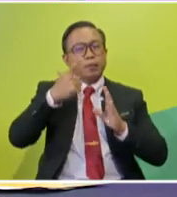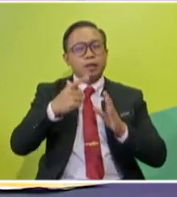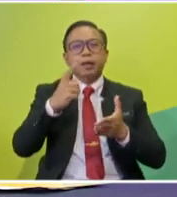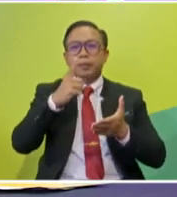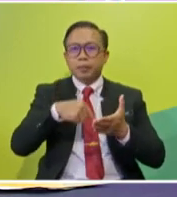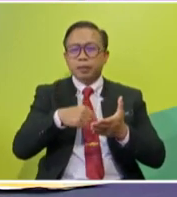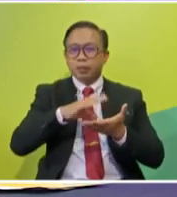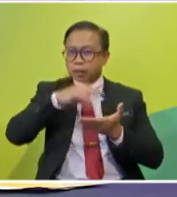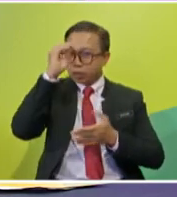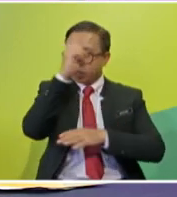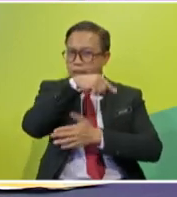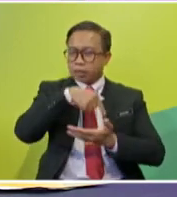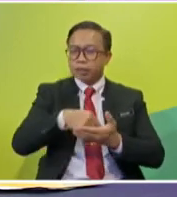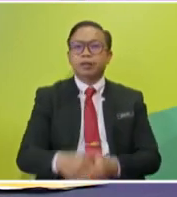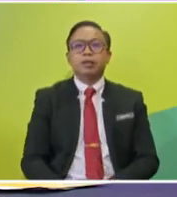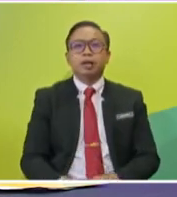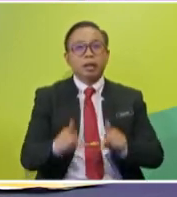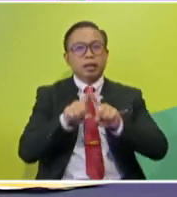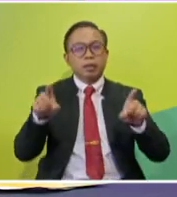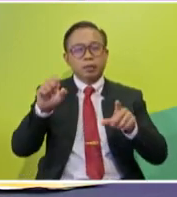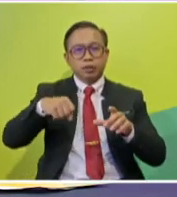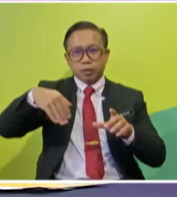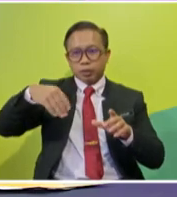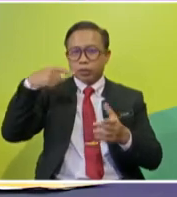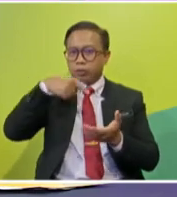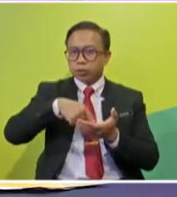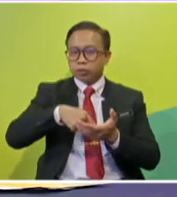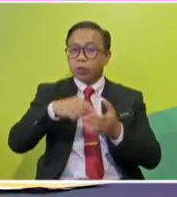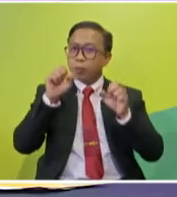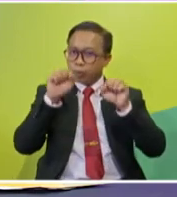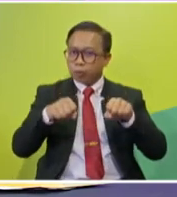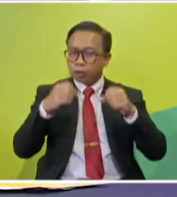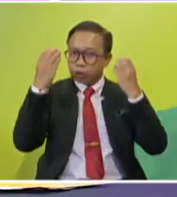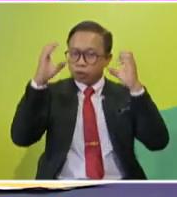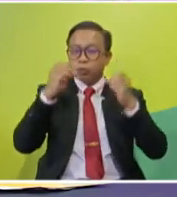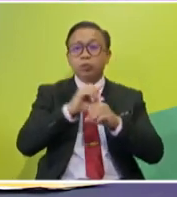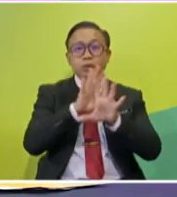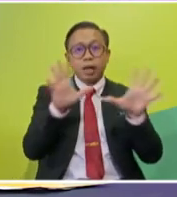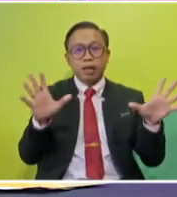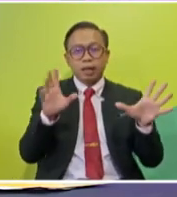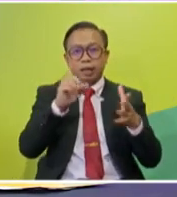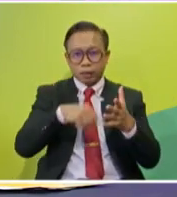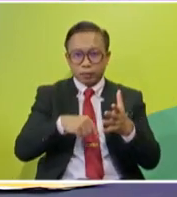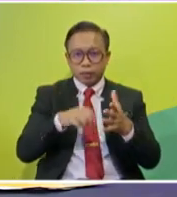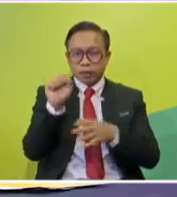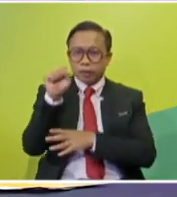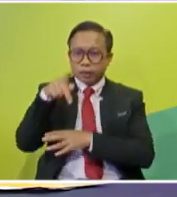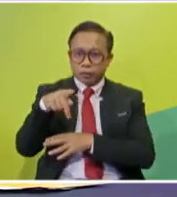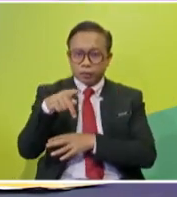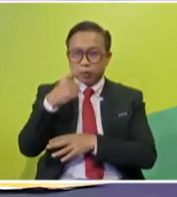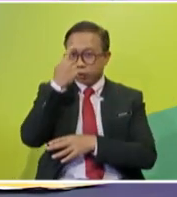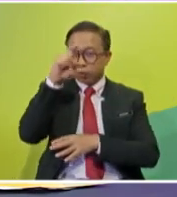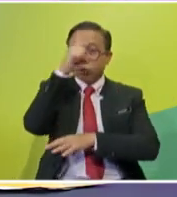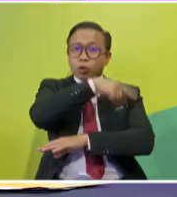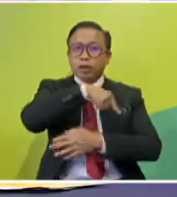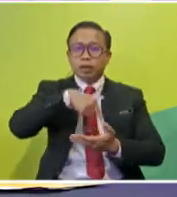pembelajaran kita tapi sebelum itu pastinya cewek gua beli Terangkan terlebih dahulu berkenaan dengan standar pembelajaran untuk hari